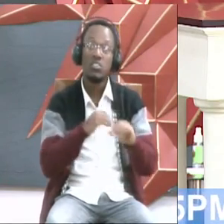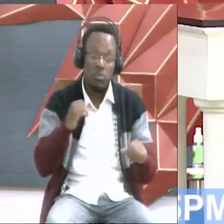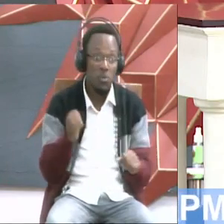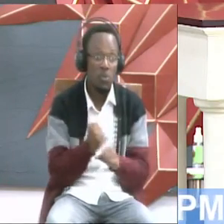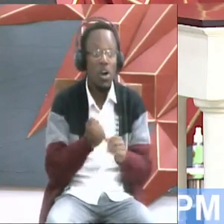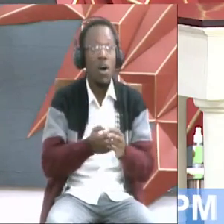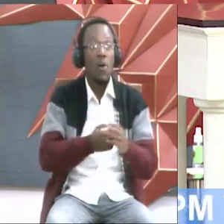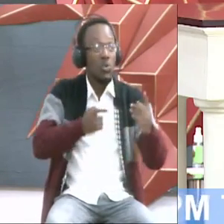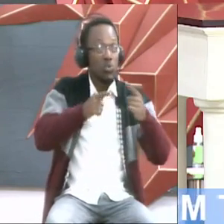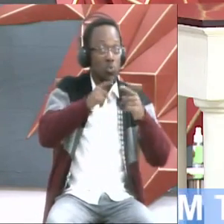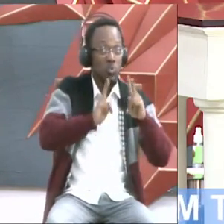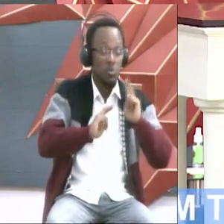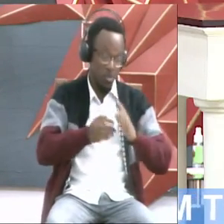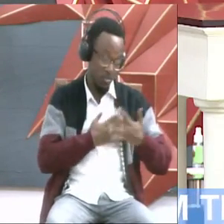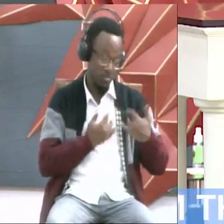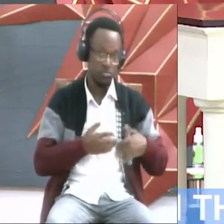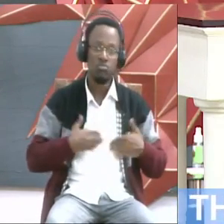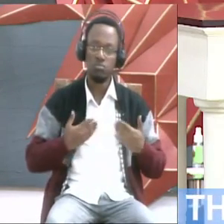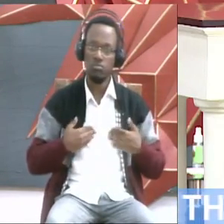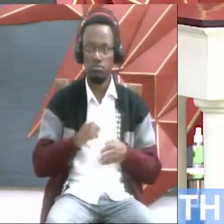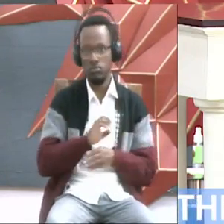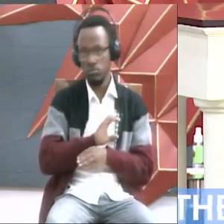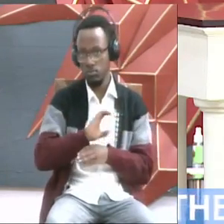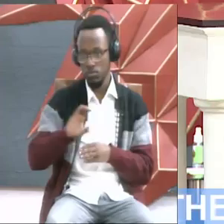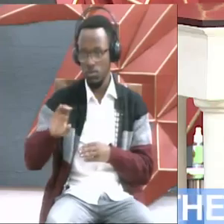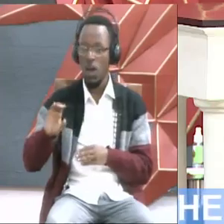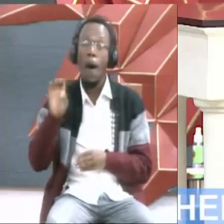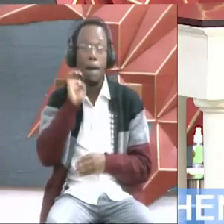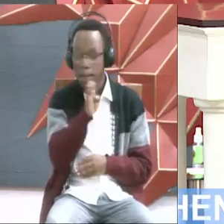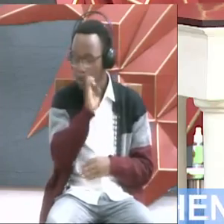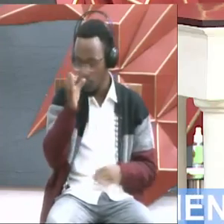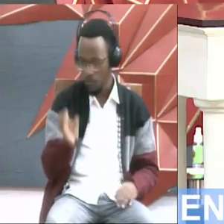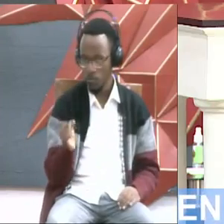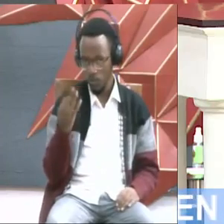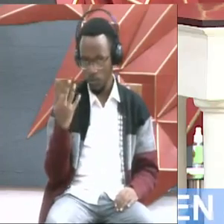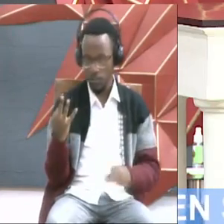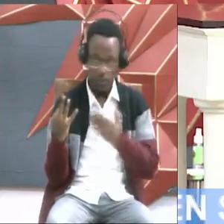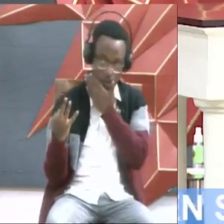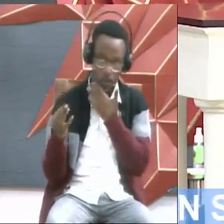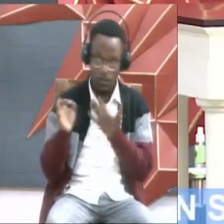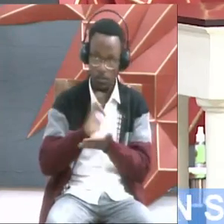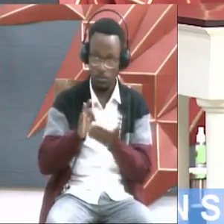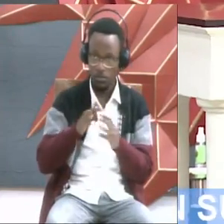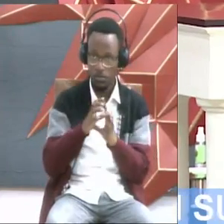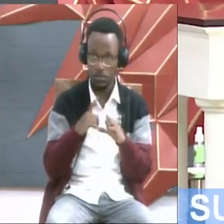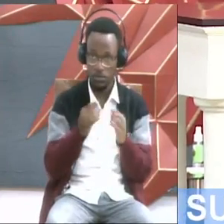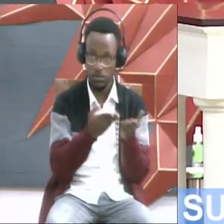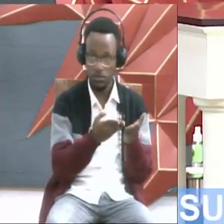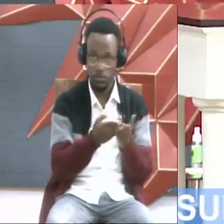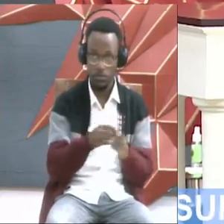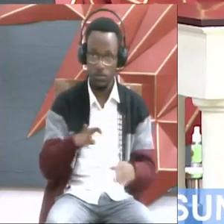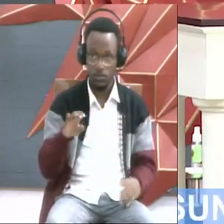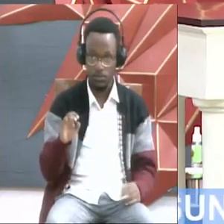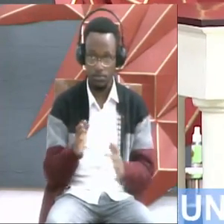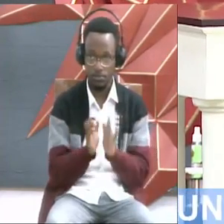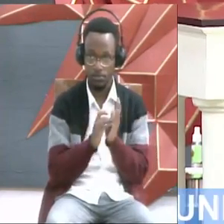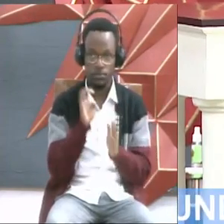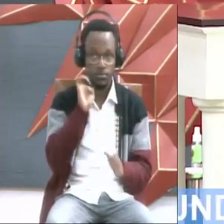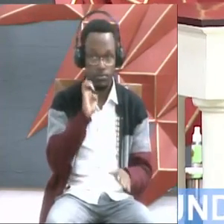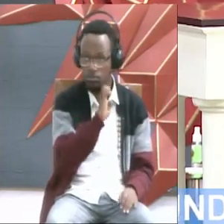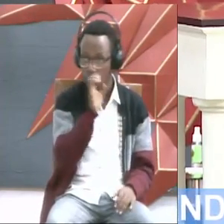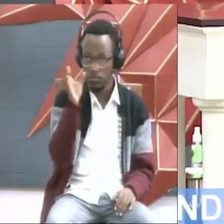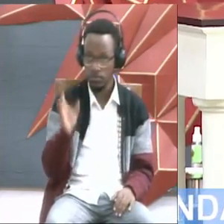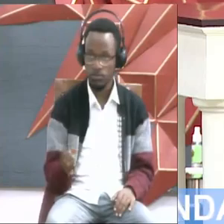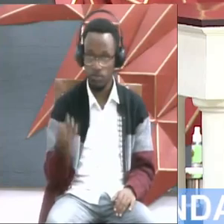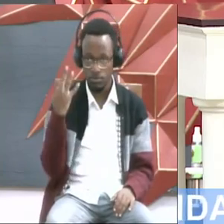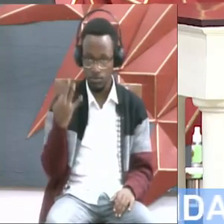Efeso igice cya gatatu byanditse muri ano majambo ngo mu Efeso igice cya gatatu c'est écrit